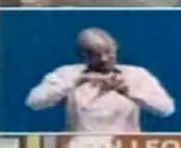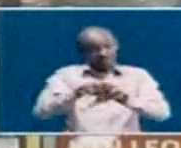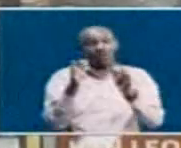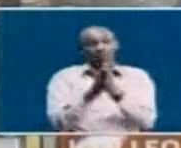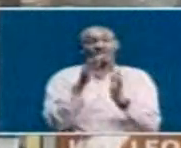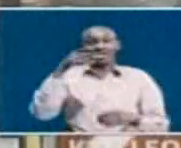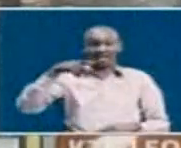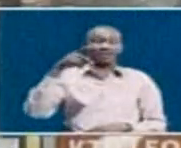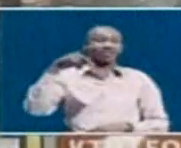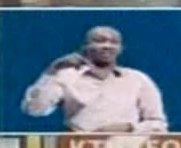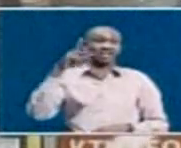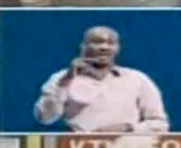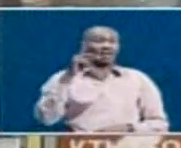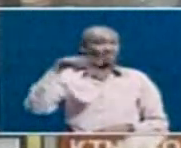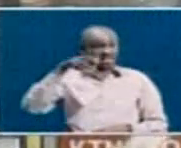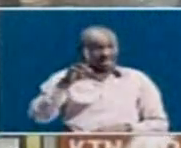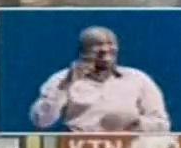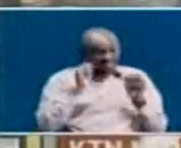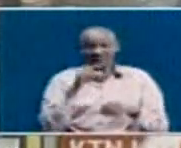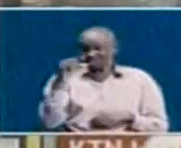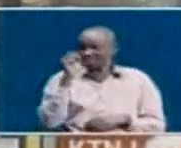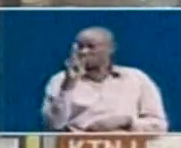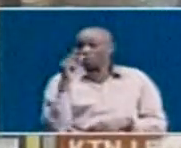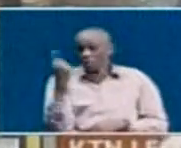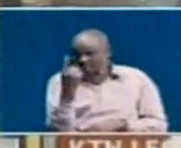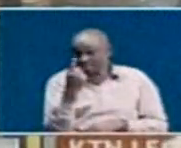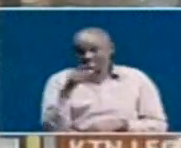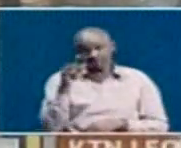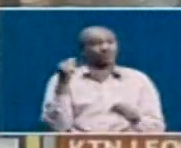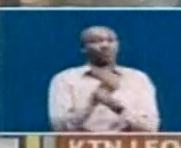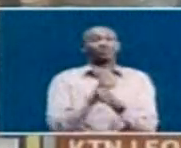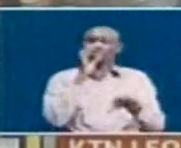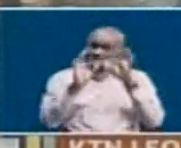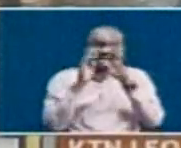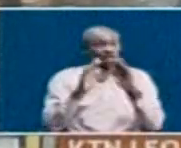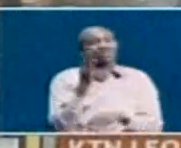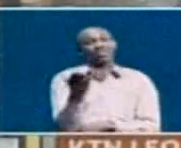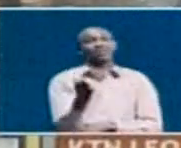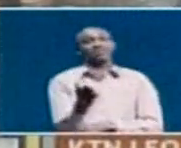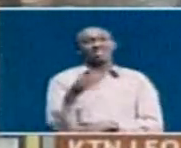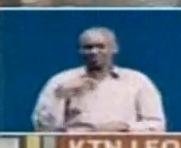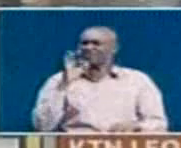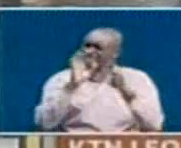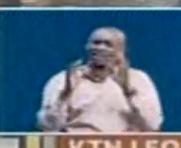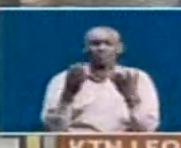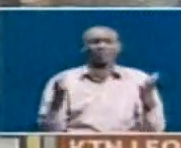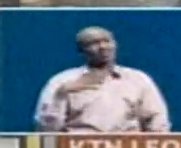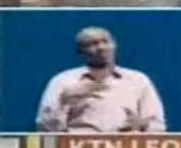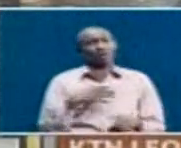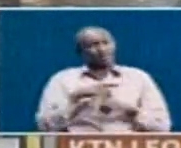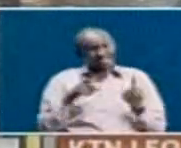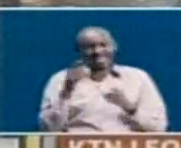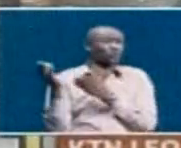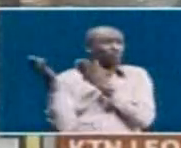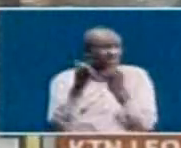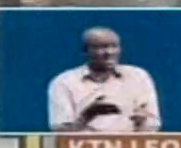KPR, sababu kama ingekuwa jeshi peke yao na polisi hawangechoma manyata ya watu na vitu kama hiyo. Lakini vile